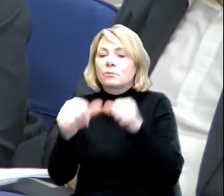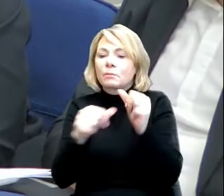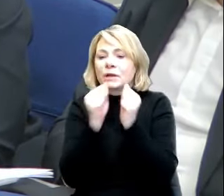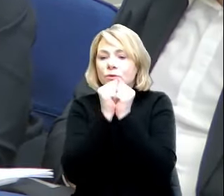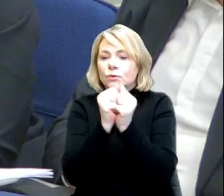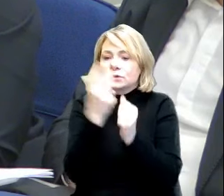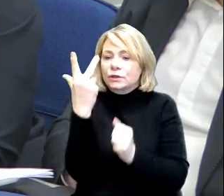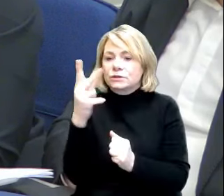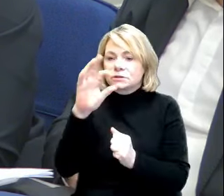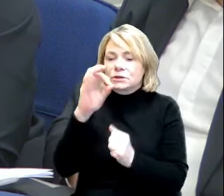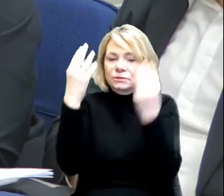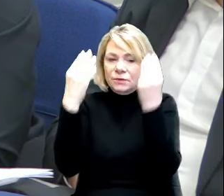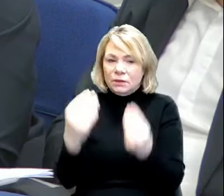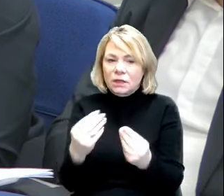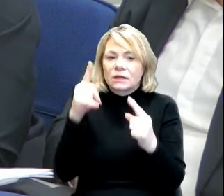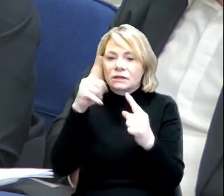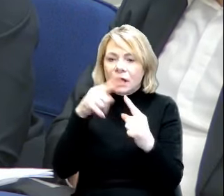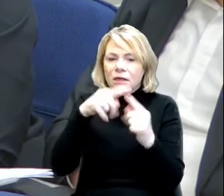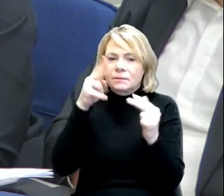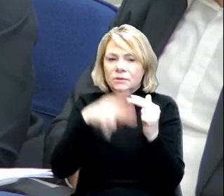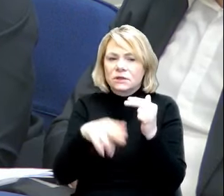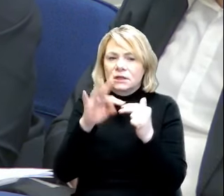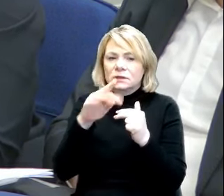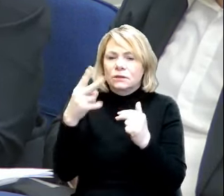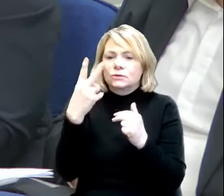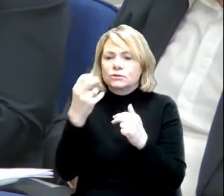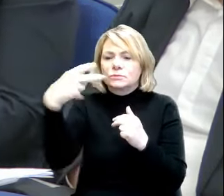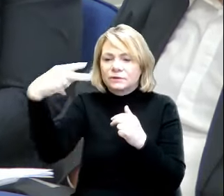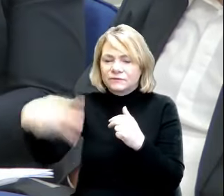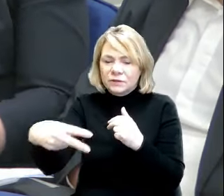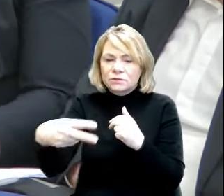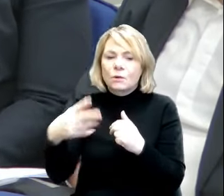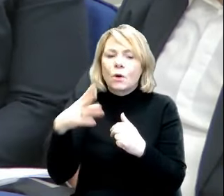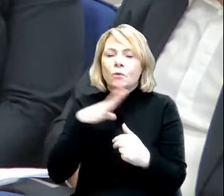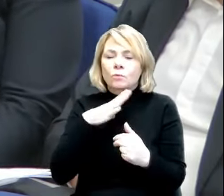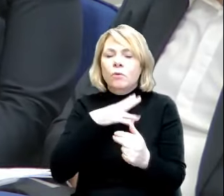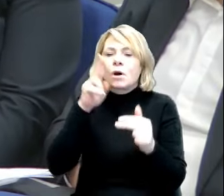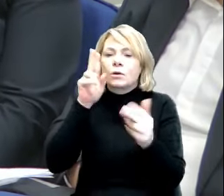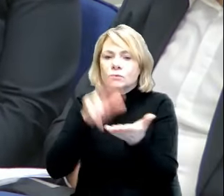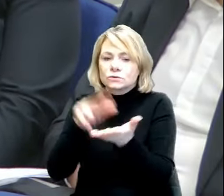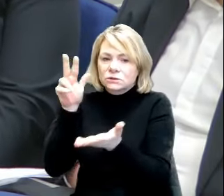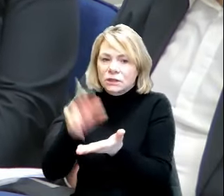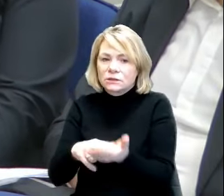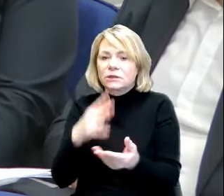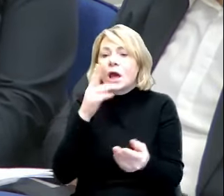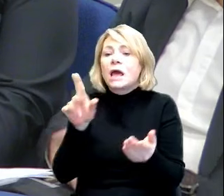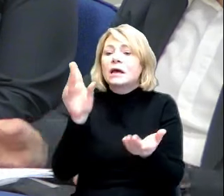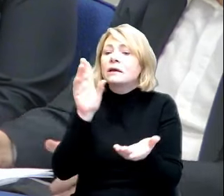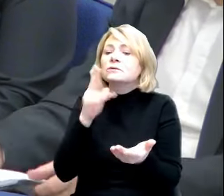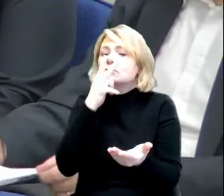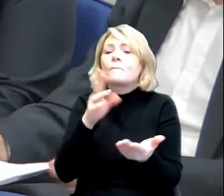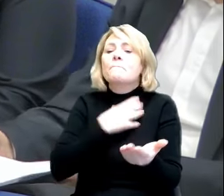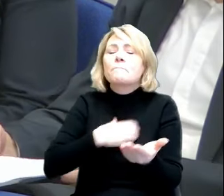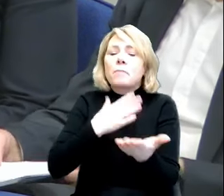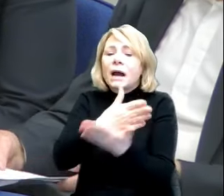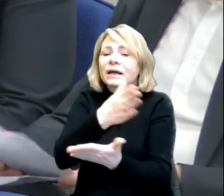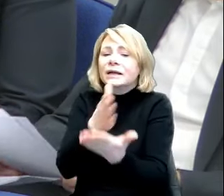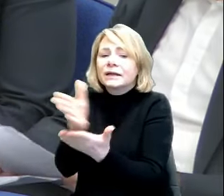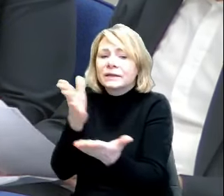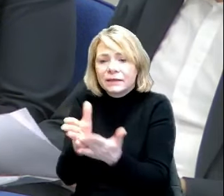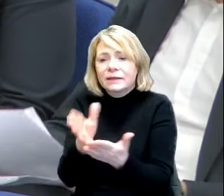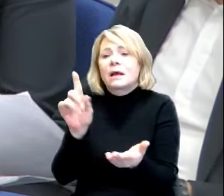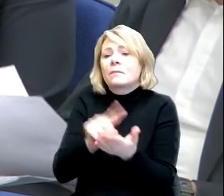dieną tarybos sprendimu t2 220 kurie buvo nustatyti pagal kuriuos kriterijus yra dalinis finansavimas